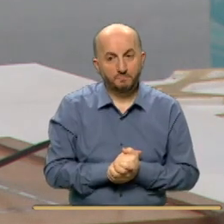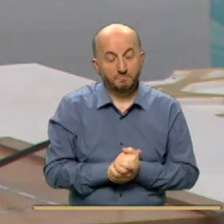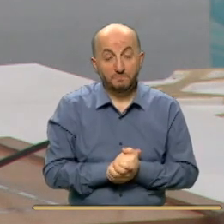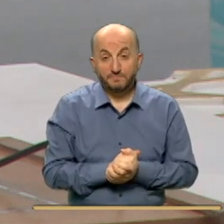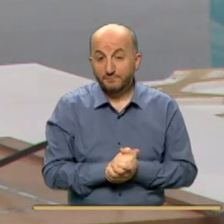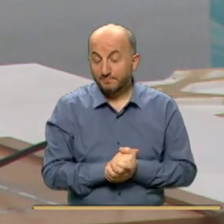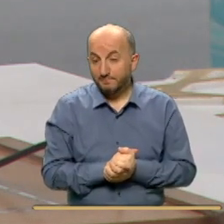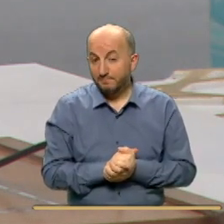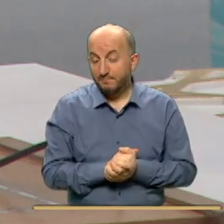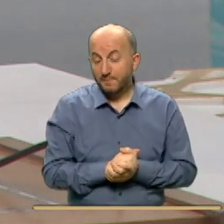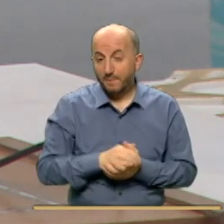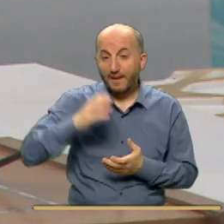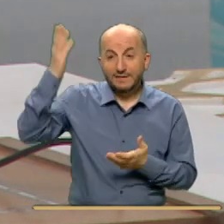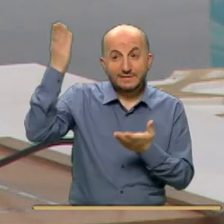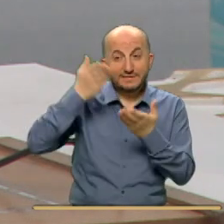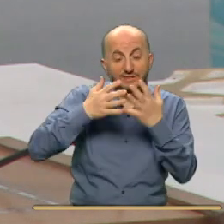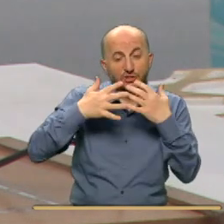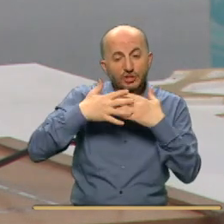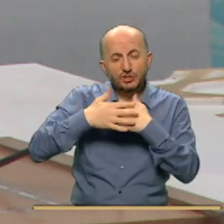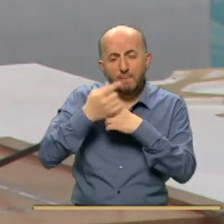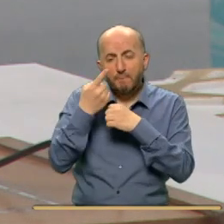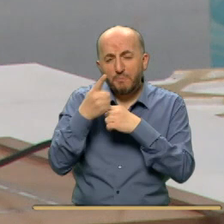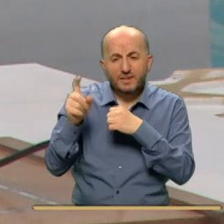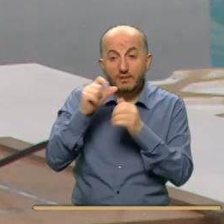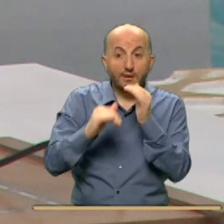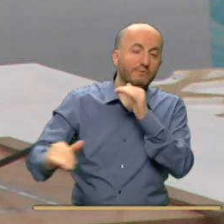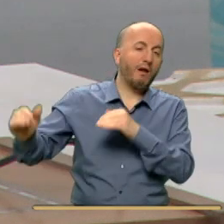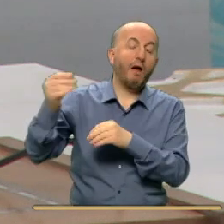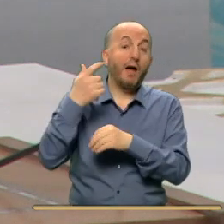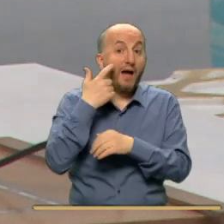Peki, indiği geceyi 1000 aydan daha hayırlı yapan,